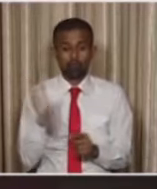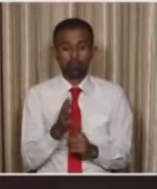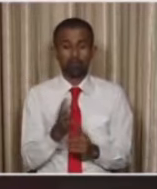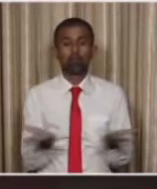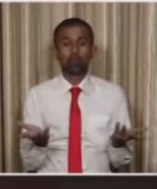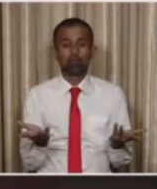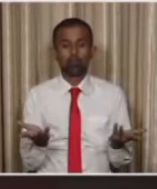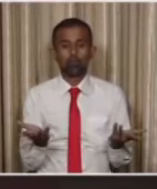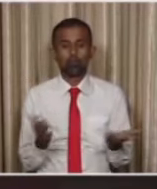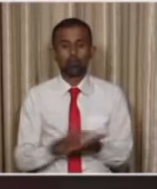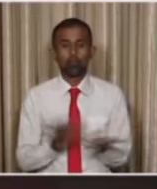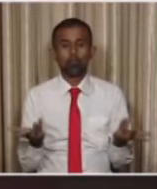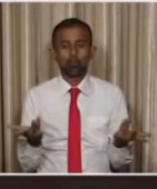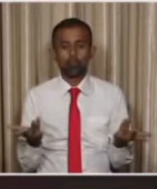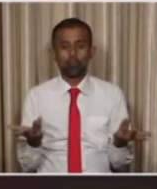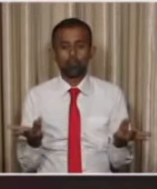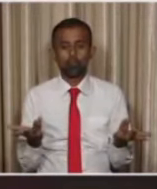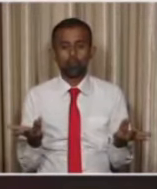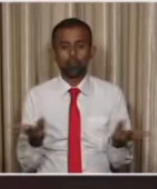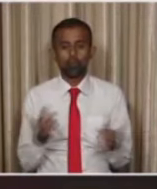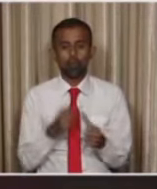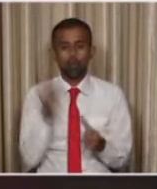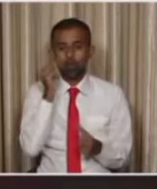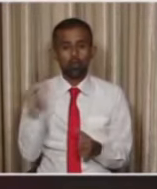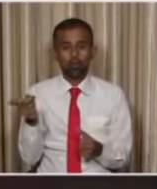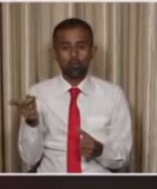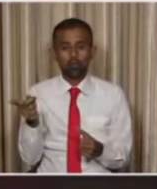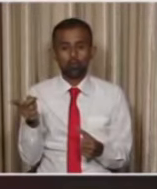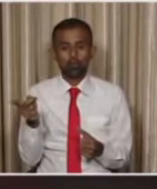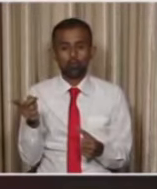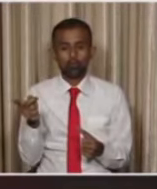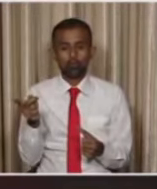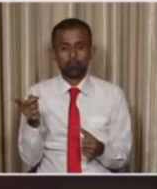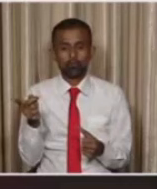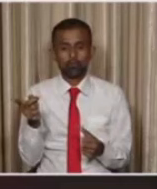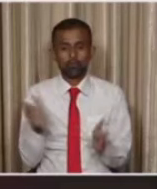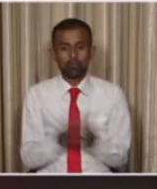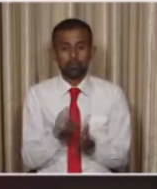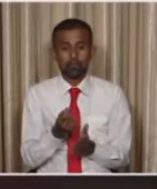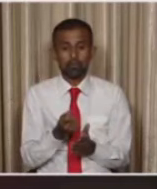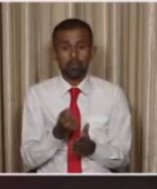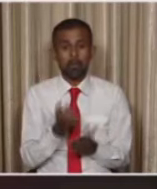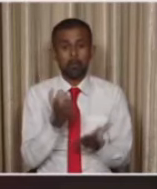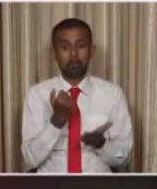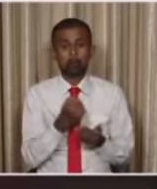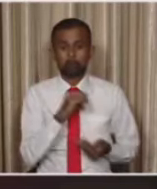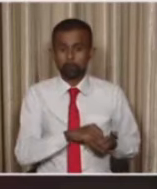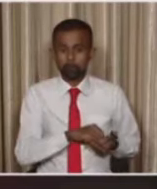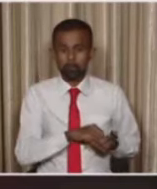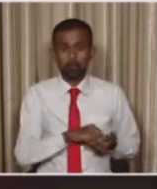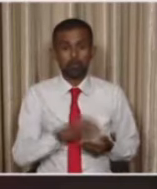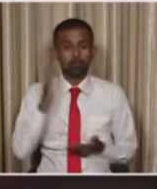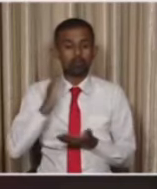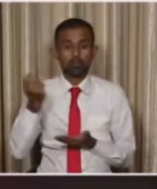කරලා තියෙන්නේ? මොනවද කරලා තියෙන අනුකුමාර දිසානායකට? එකතු වෙච්ච සල්ලි ටික පෙට්ටකමට දාගත්තා. පිටරට වලින්